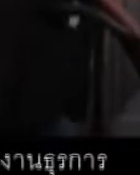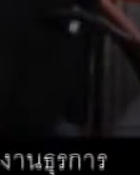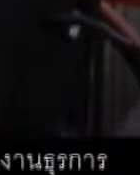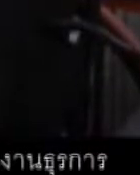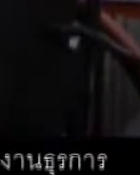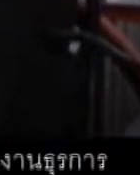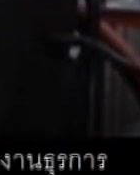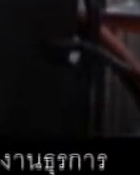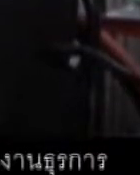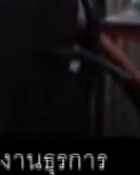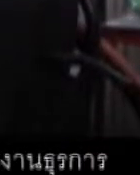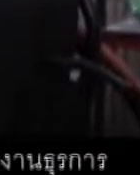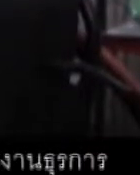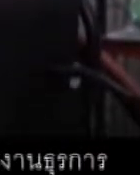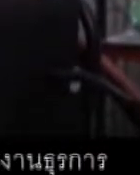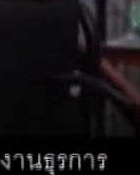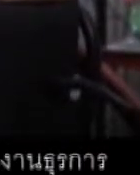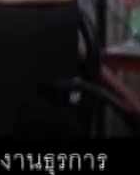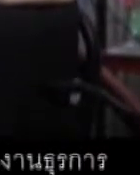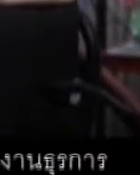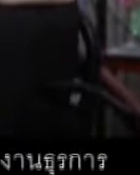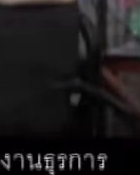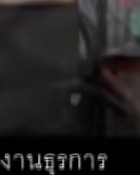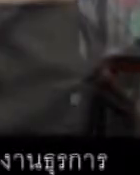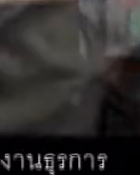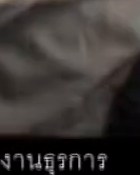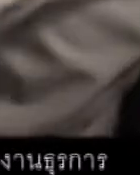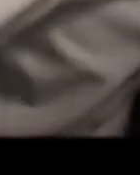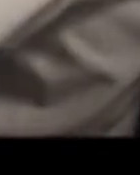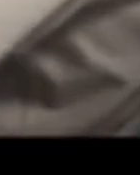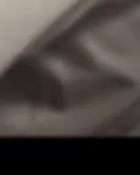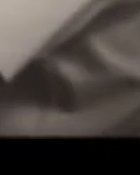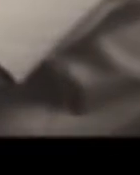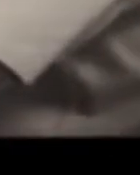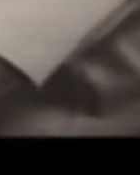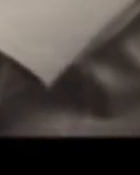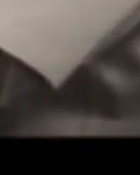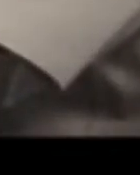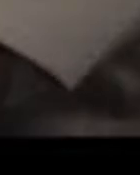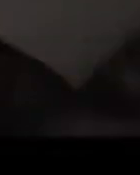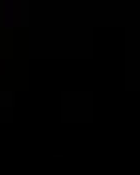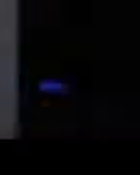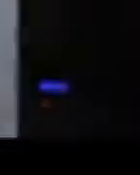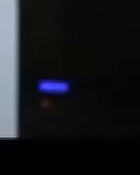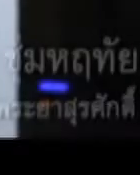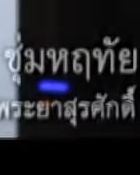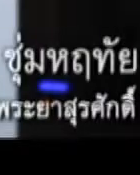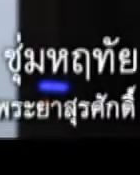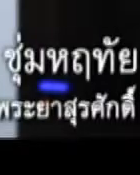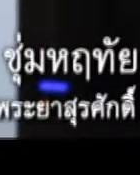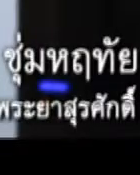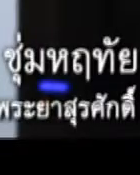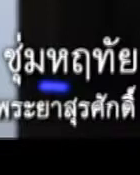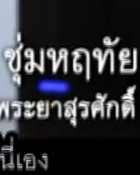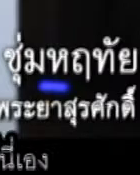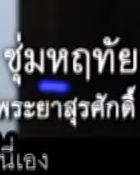เทศบาลนครเจ้าพระยาสุรศักดิ์ตำแหน่งผู้ช่วยเจ้าพนักงานธุรการก็5ปีแล้วครับวันแรกที่มาสัมภาษณ์ก็ยังมารถไ